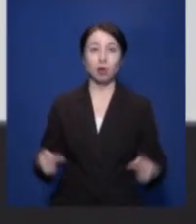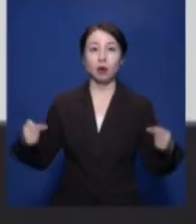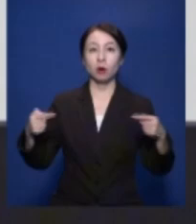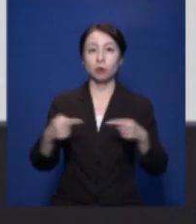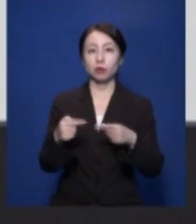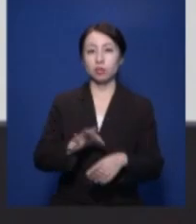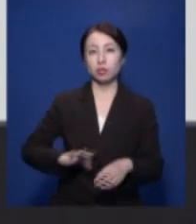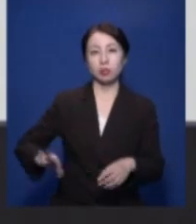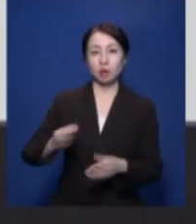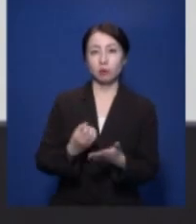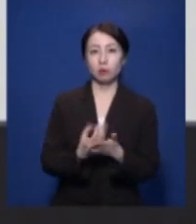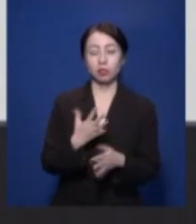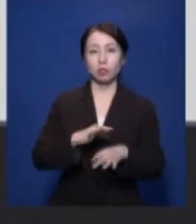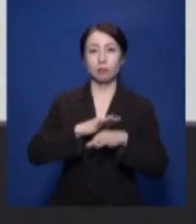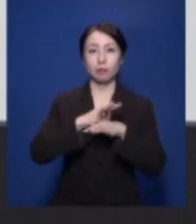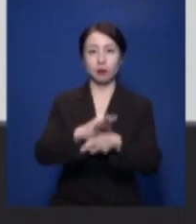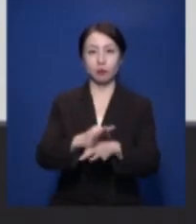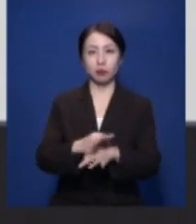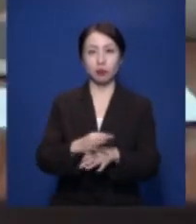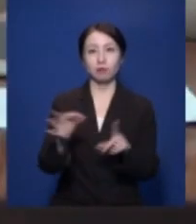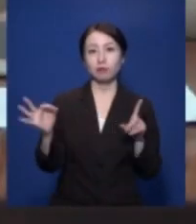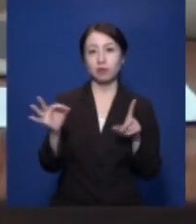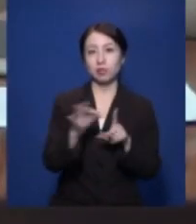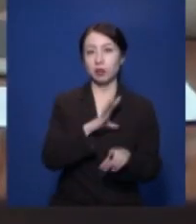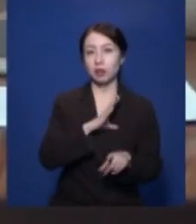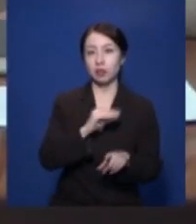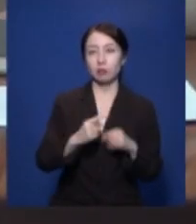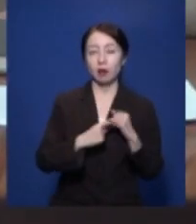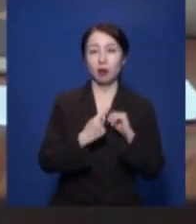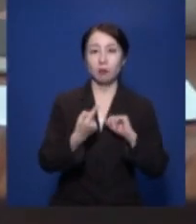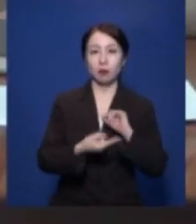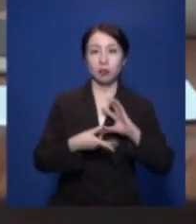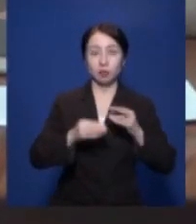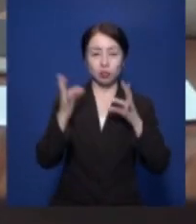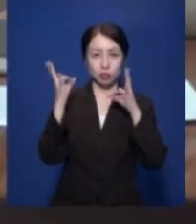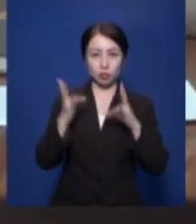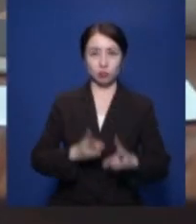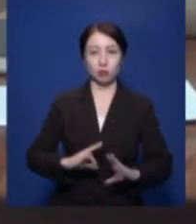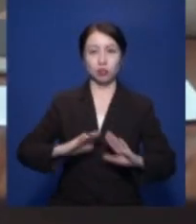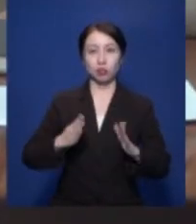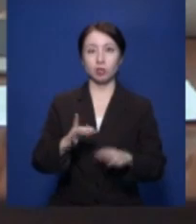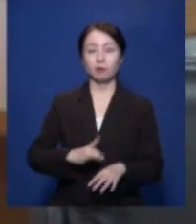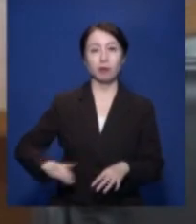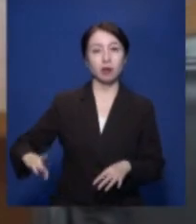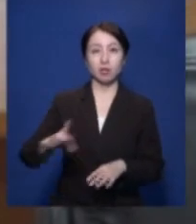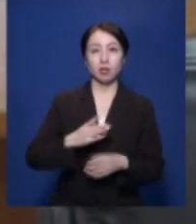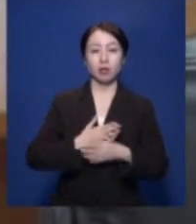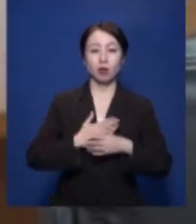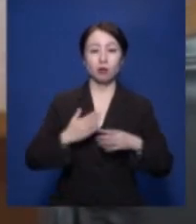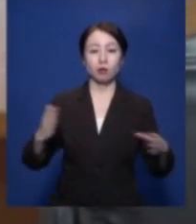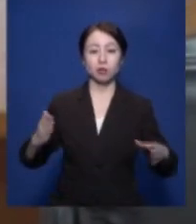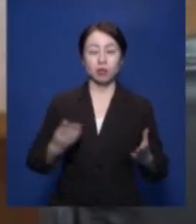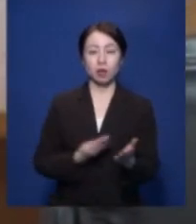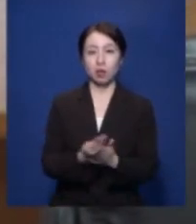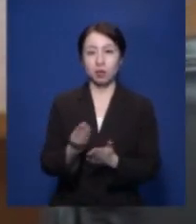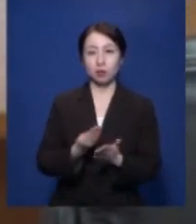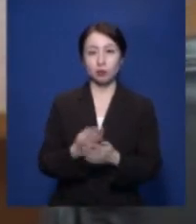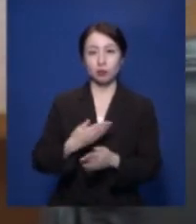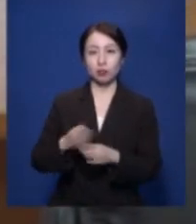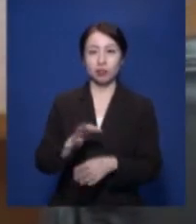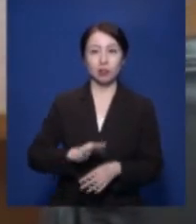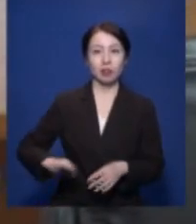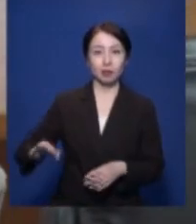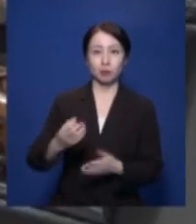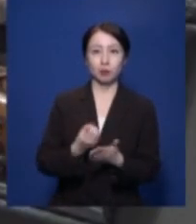Уточнение областного бюджета проводится в целях устранения последствий чрезвычайной ситуации в регионе. Увеличивают расходную часть